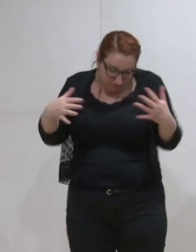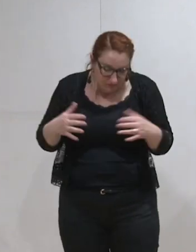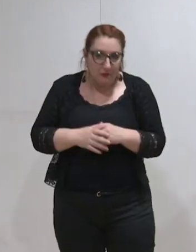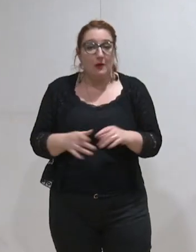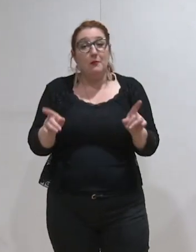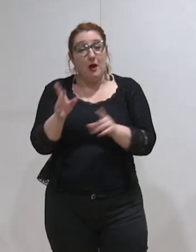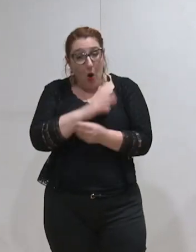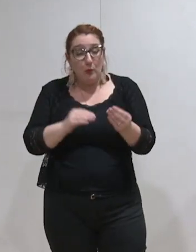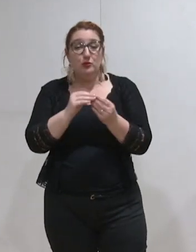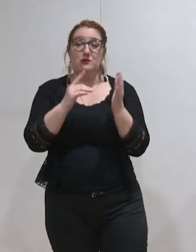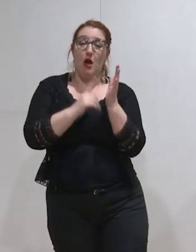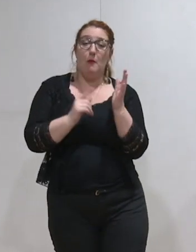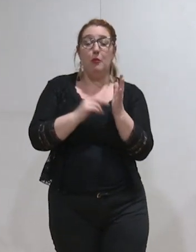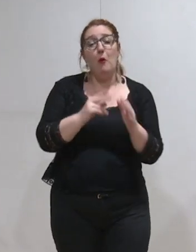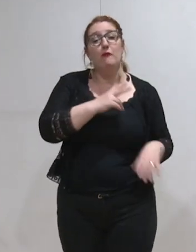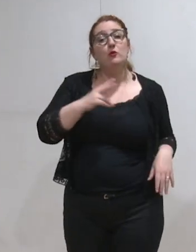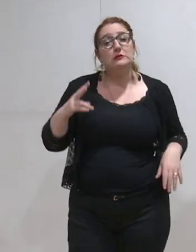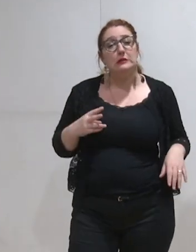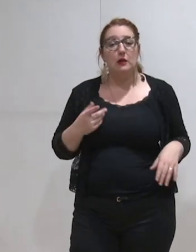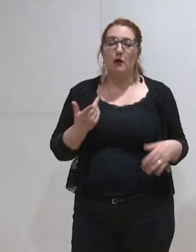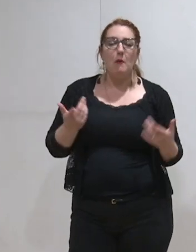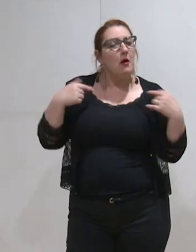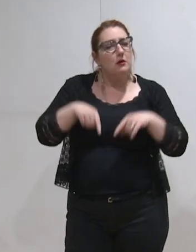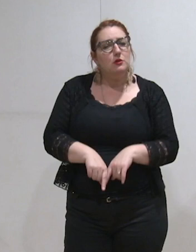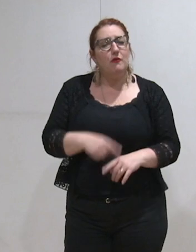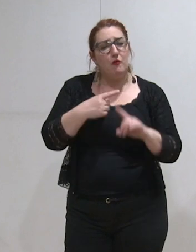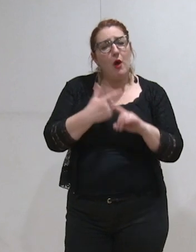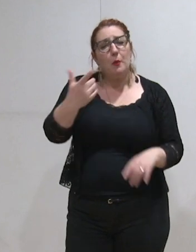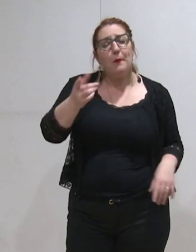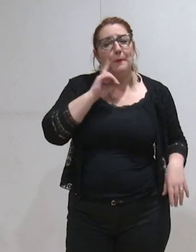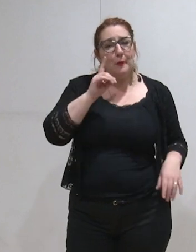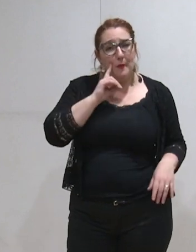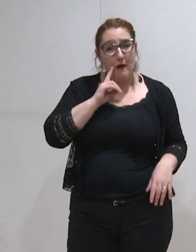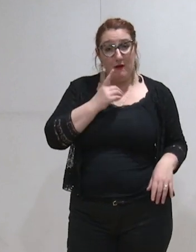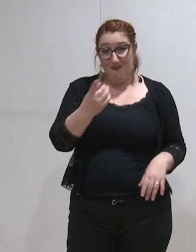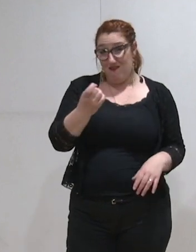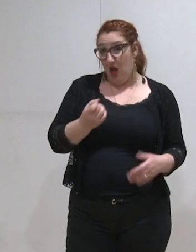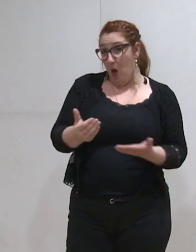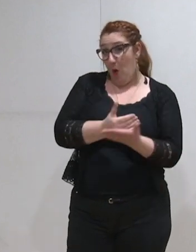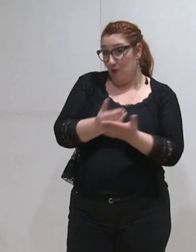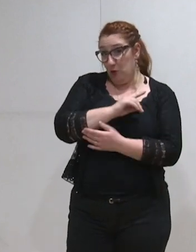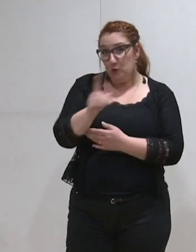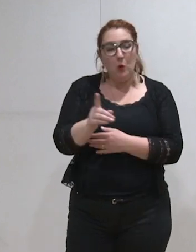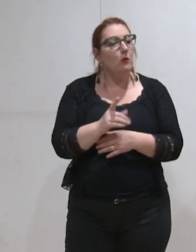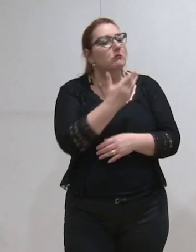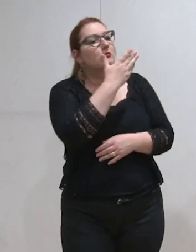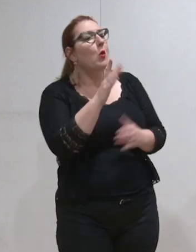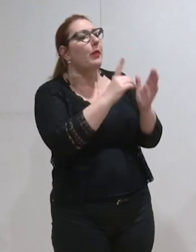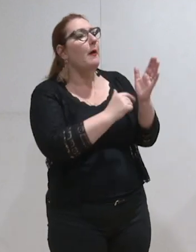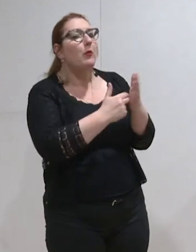impôts locaux à la fois parce qu'ils sont moins liés au revenus que les autres formes d'impôts je ne parle pas de la TVA